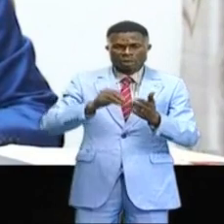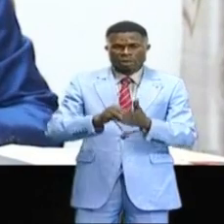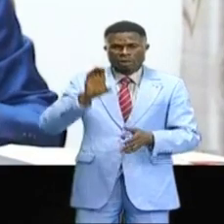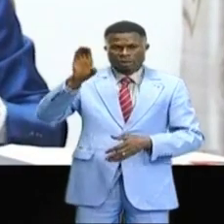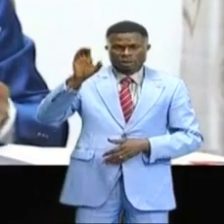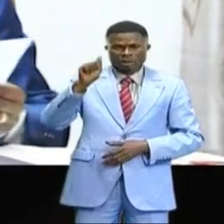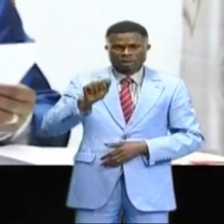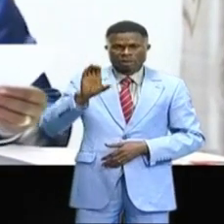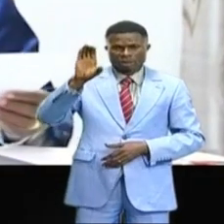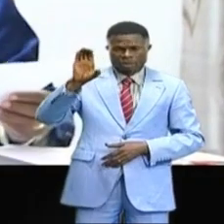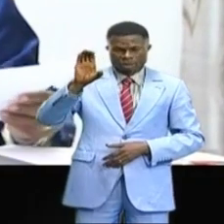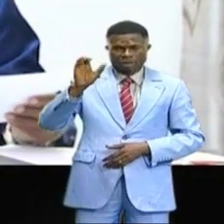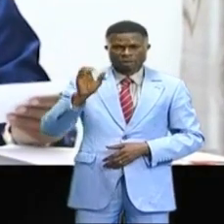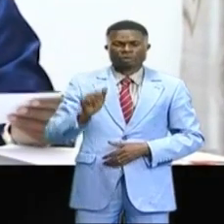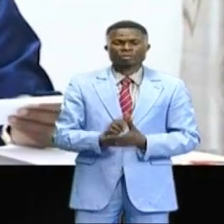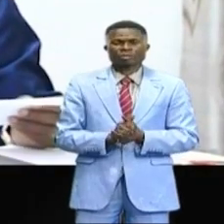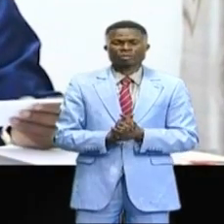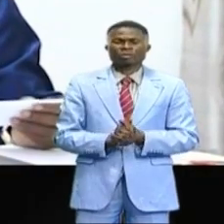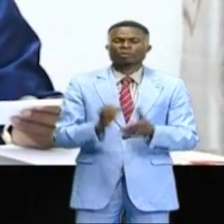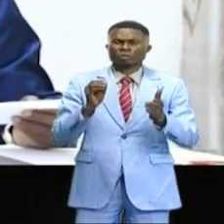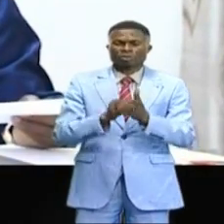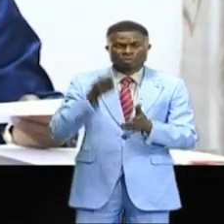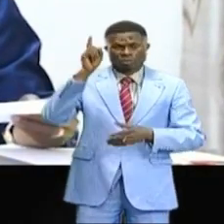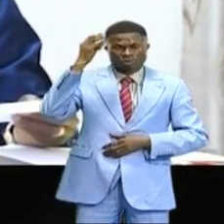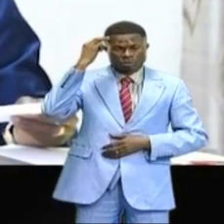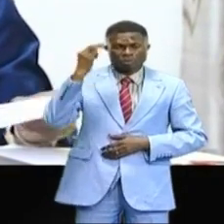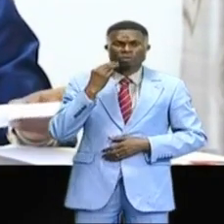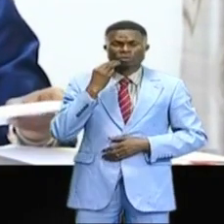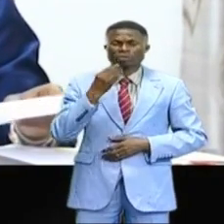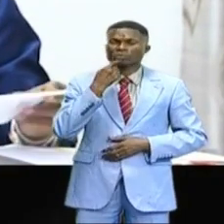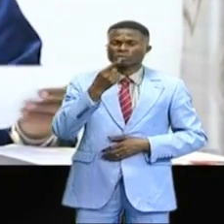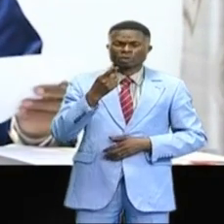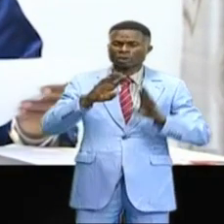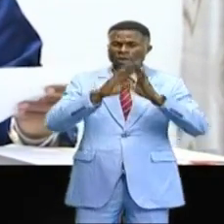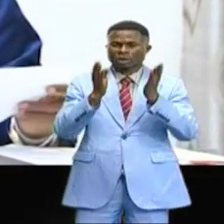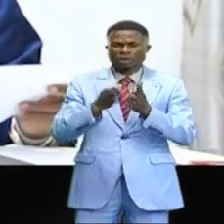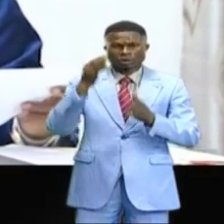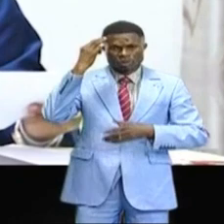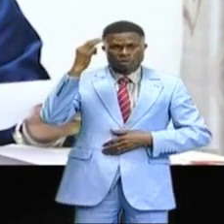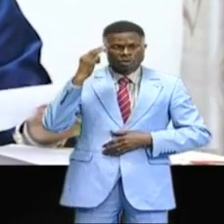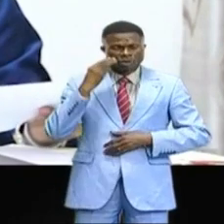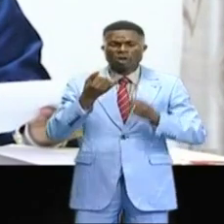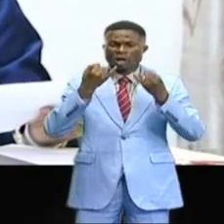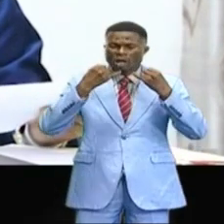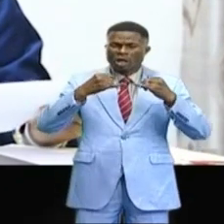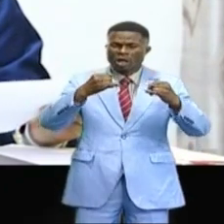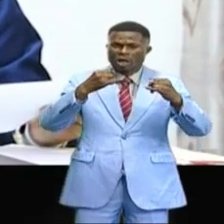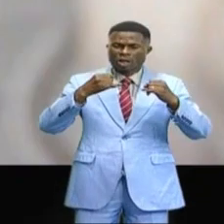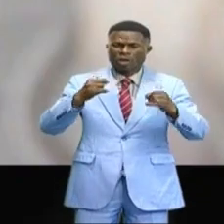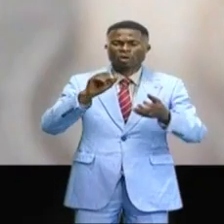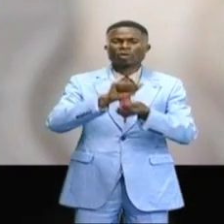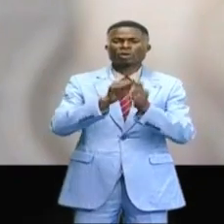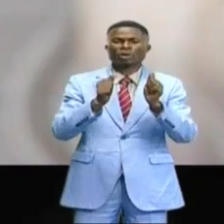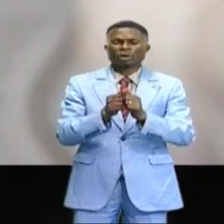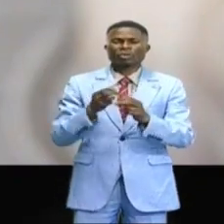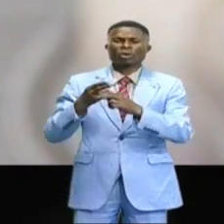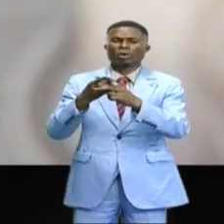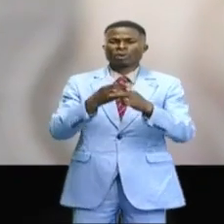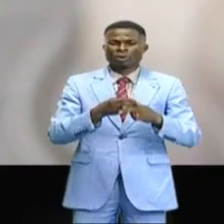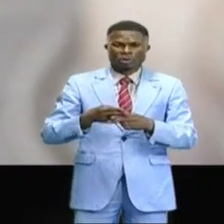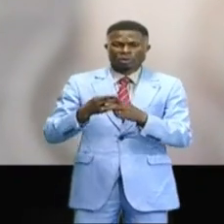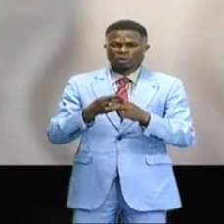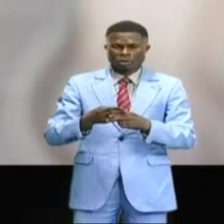CEAC. Il a également porté à la connaissance du Conseil des informations sur la situation sécuritaire